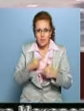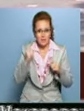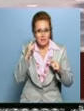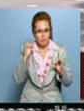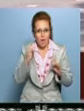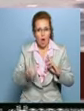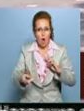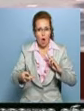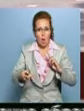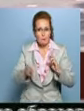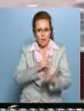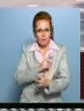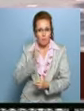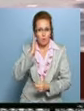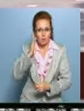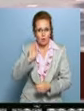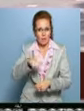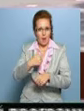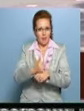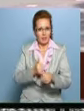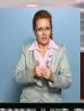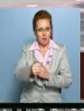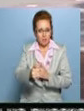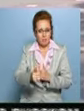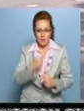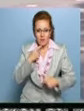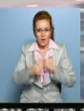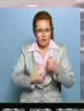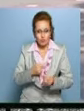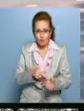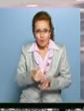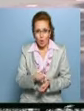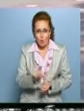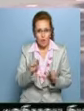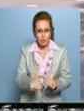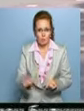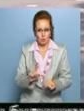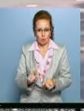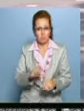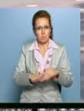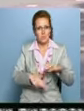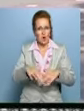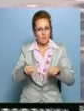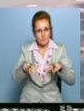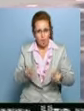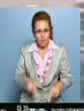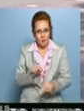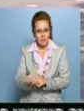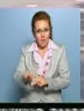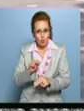будущими лидерами то есть речь не идёт о том чтобы ну профессионально подготовить и